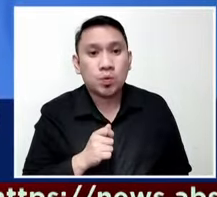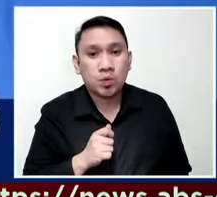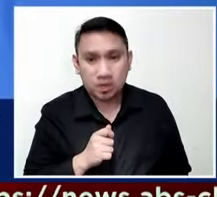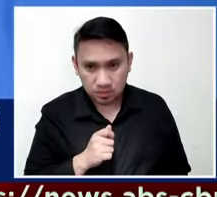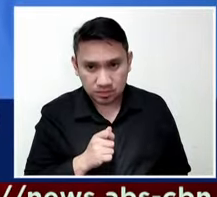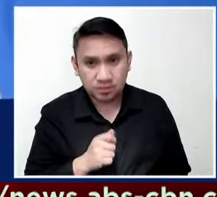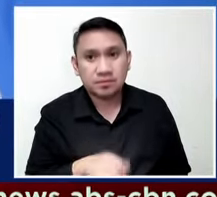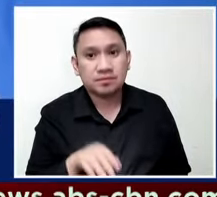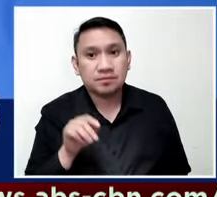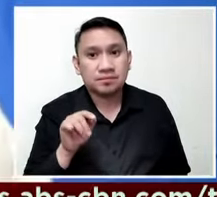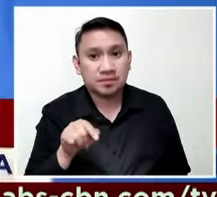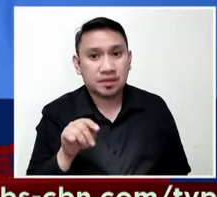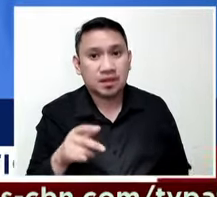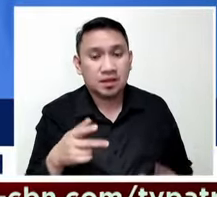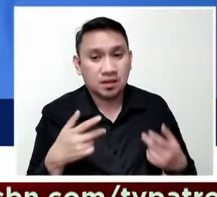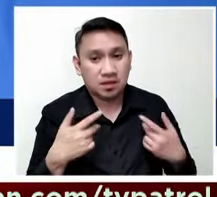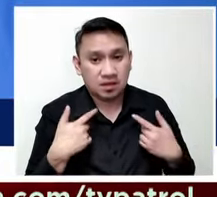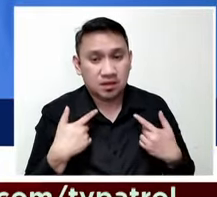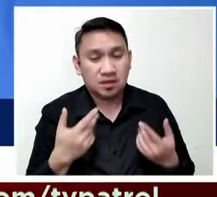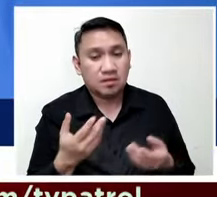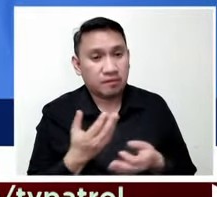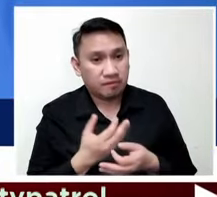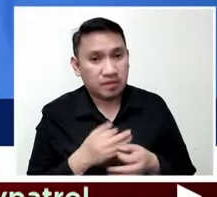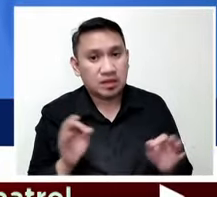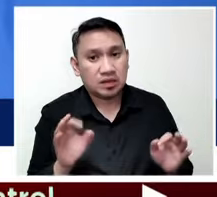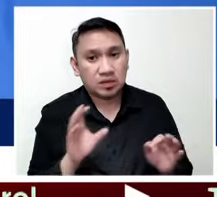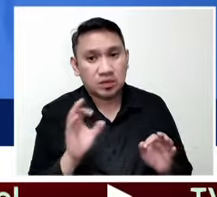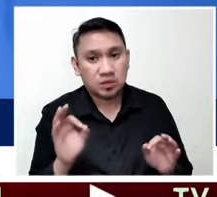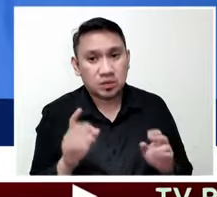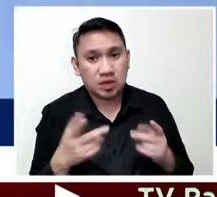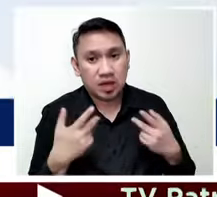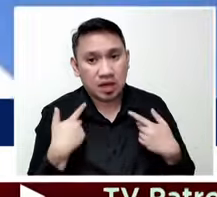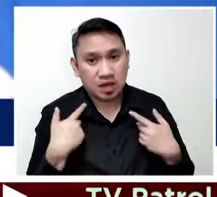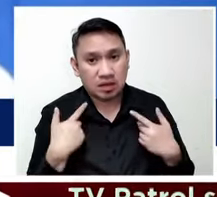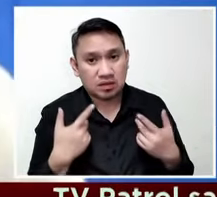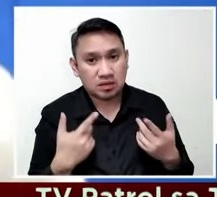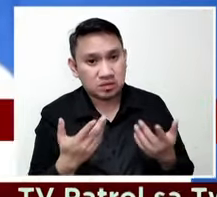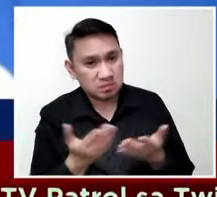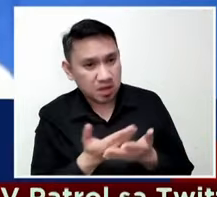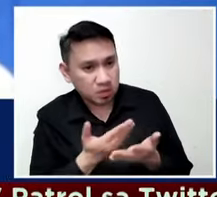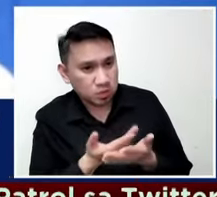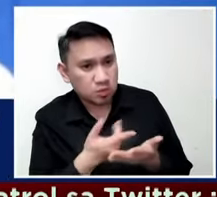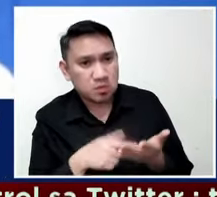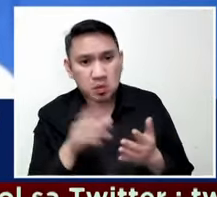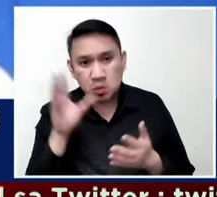is vaping because they now come in flavors. They come now in bright new packages. We are